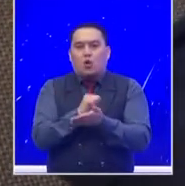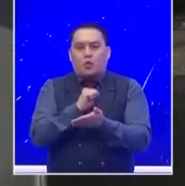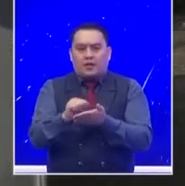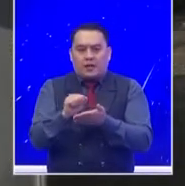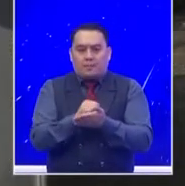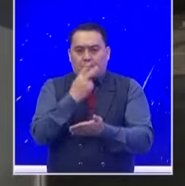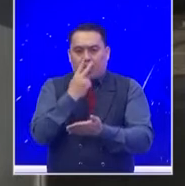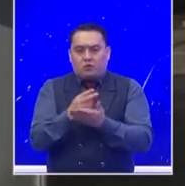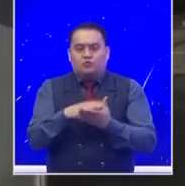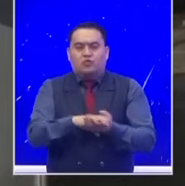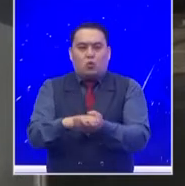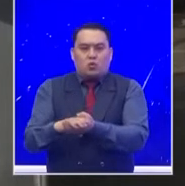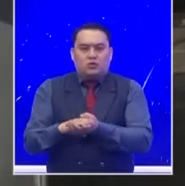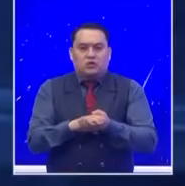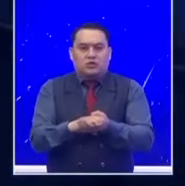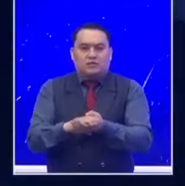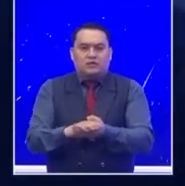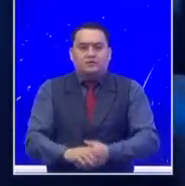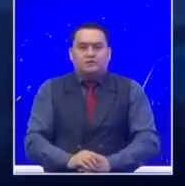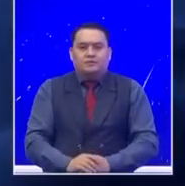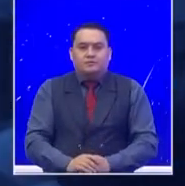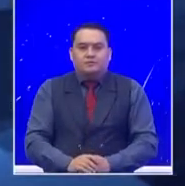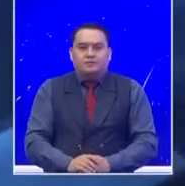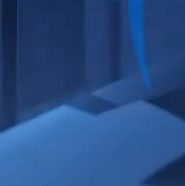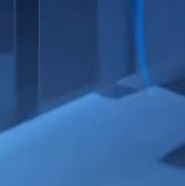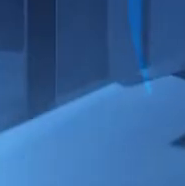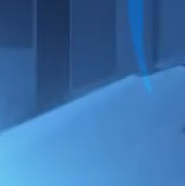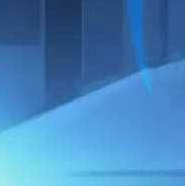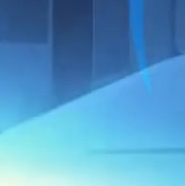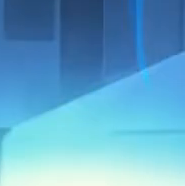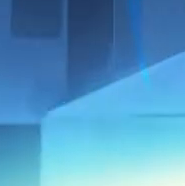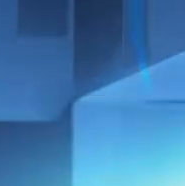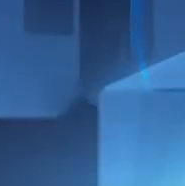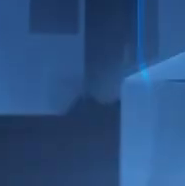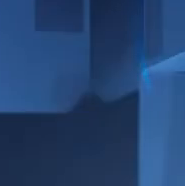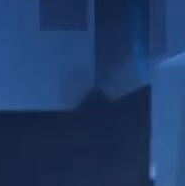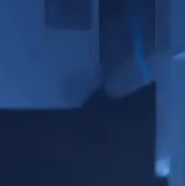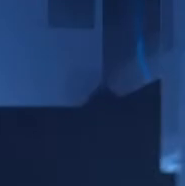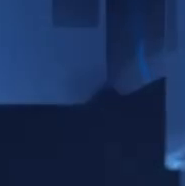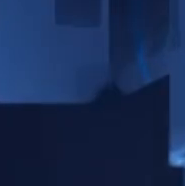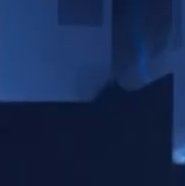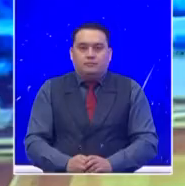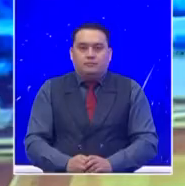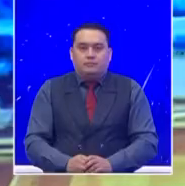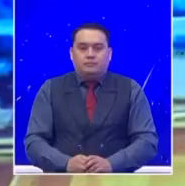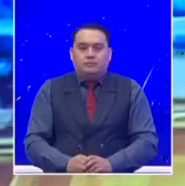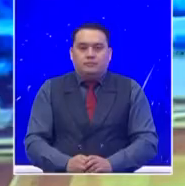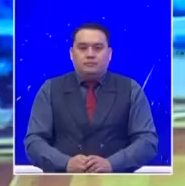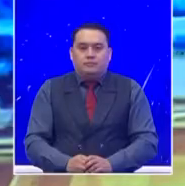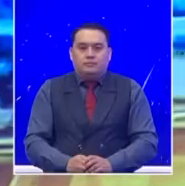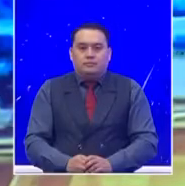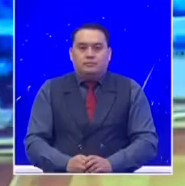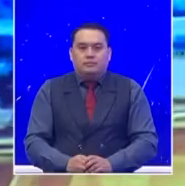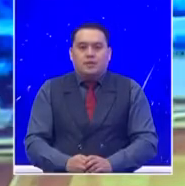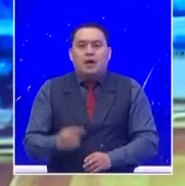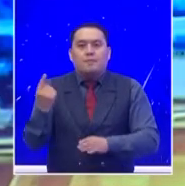самым проявив сплоченность и человечность. Дамир Анитов, Амина Худайбергенова, Аманжол Жонкешев, телеканал ЖТСУ. Продолжаем